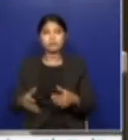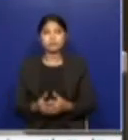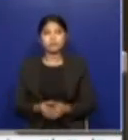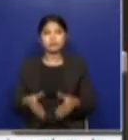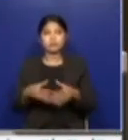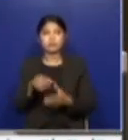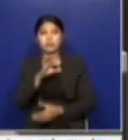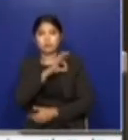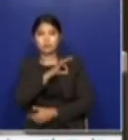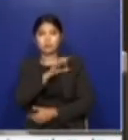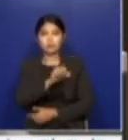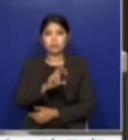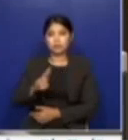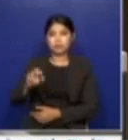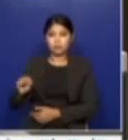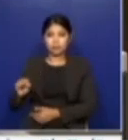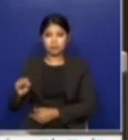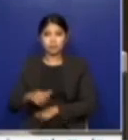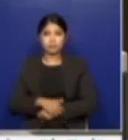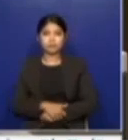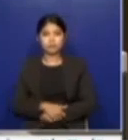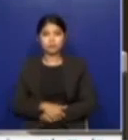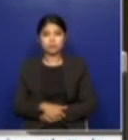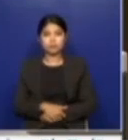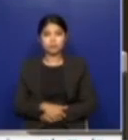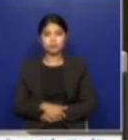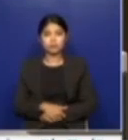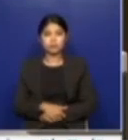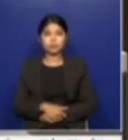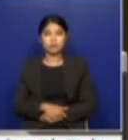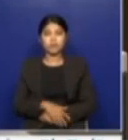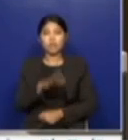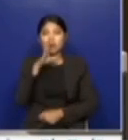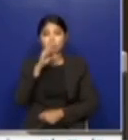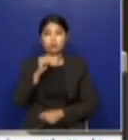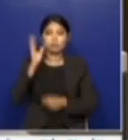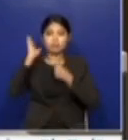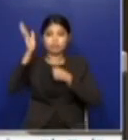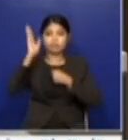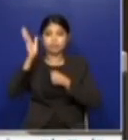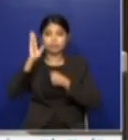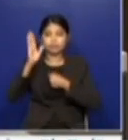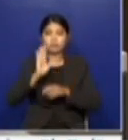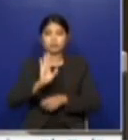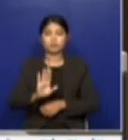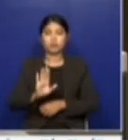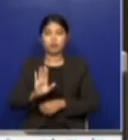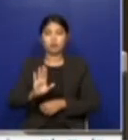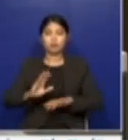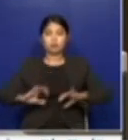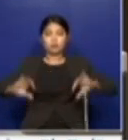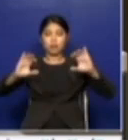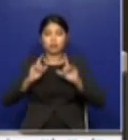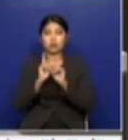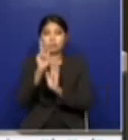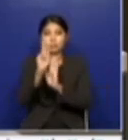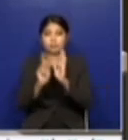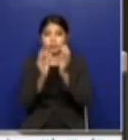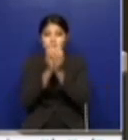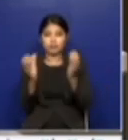สมาชิกรัฐสภาต่อยติขอเปิดอภิปรายทั่วไปของรัฐบาลตามรัฐธรรมนูญมาตร